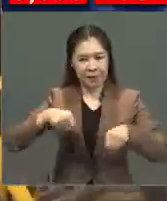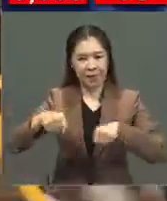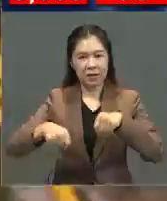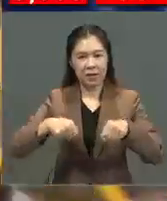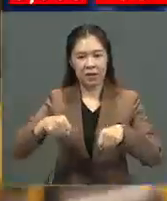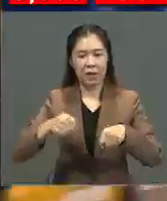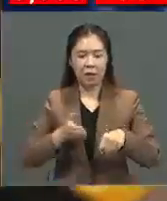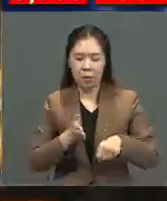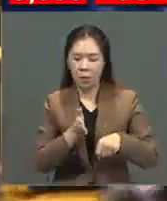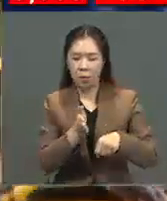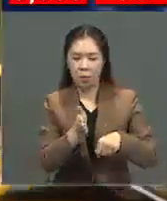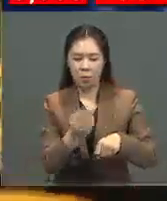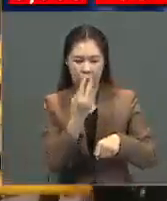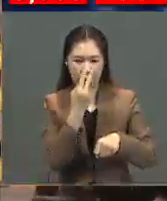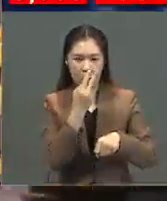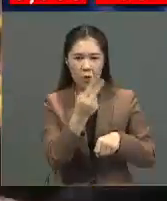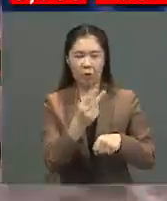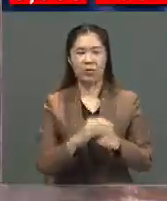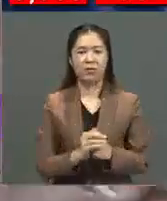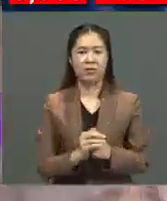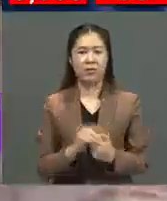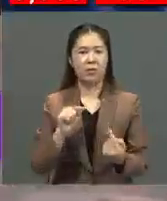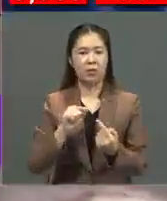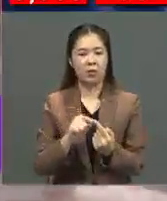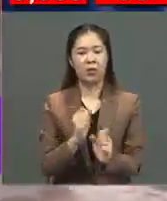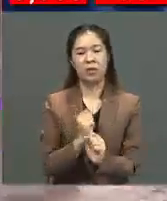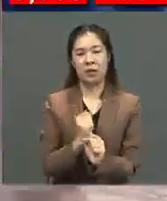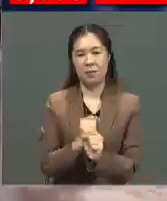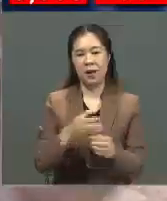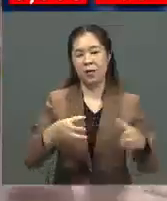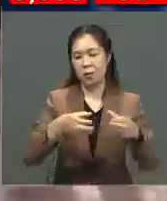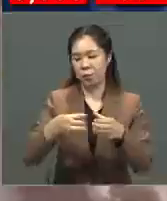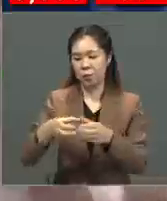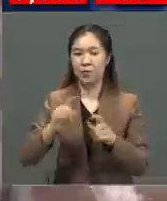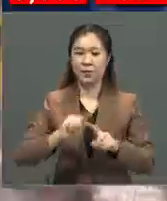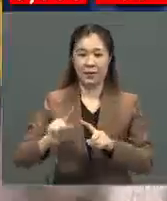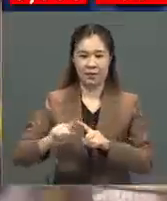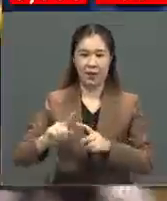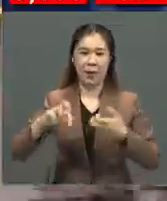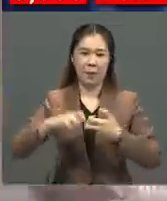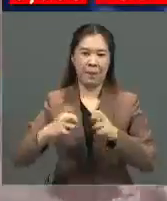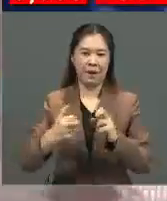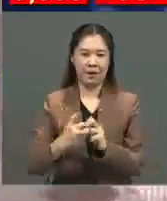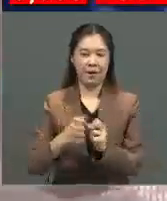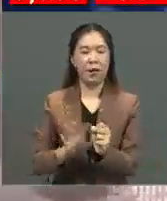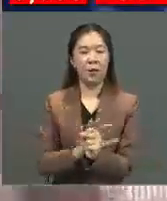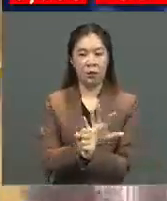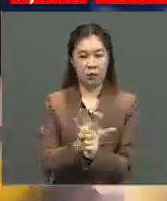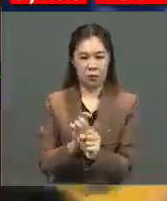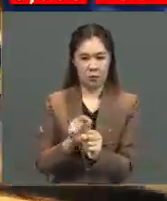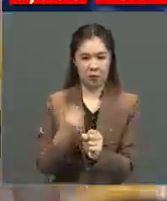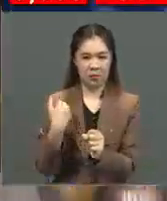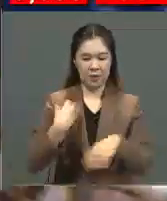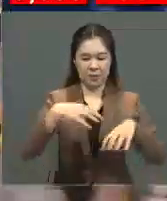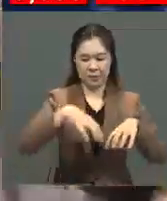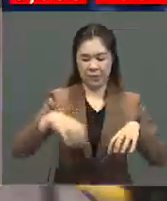สำรวจเส้นทางธรรมชาติและก็แวะรับฟังการขับเคลื่อนงานของกลุ่มต่างๆพร้อมกับปัญหาที่เกิดขึ้นในช่วงวิกฤตโควิด -19 รวม